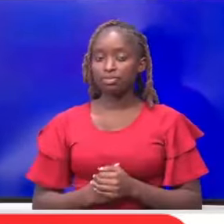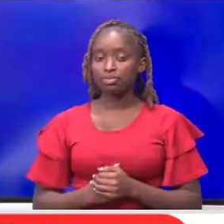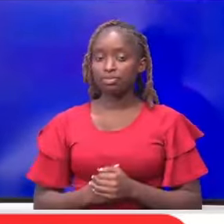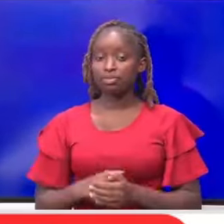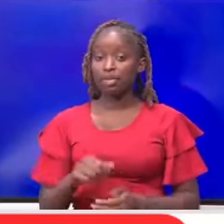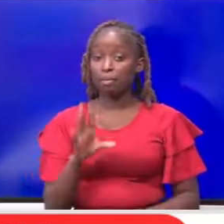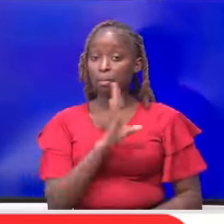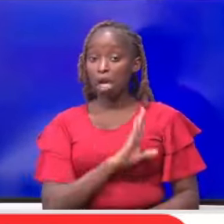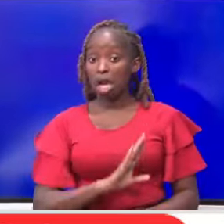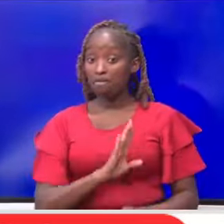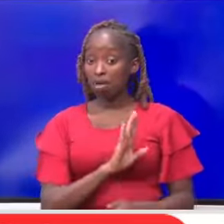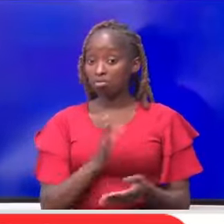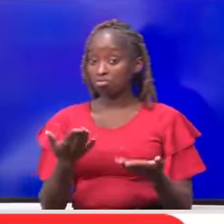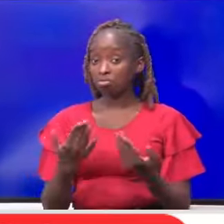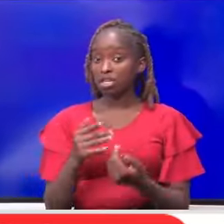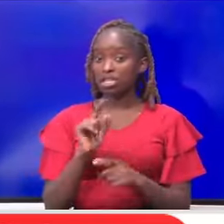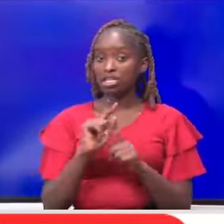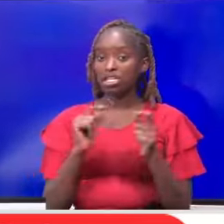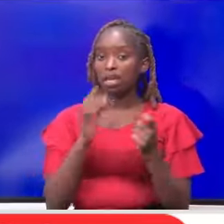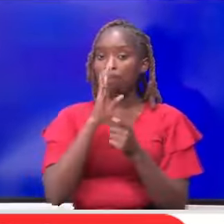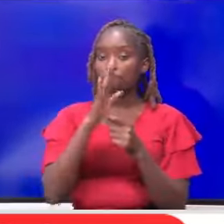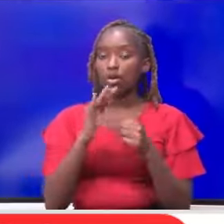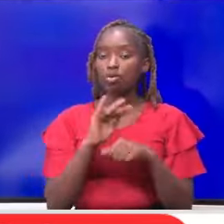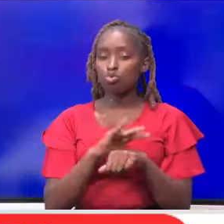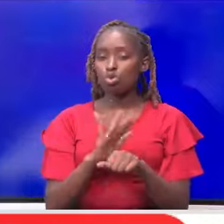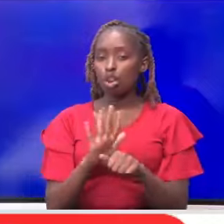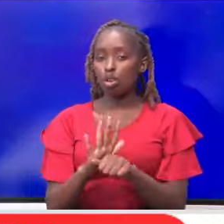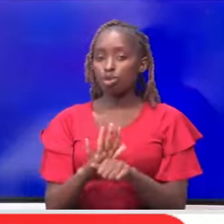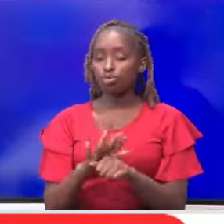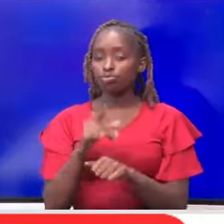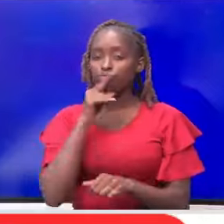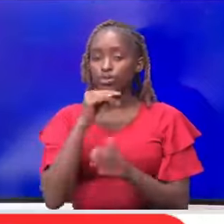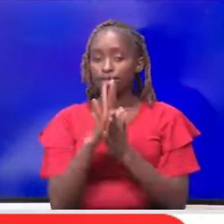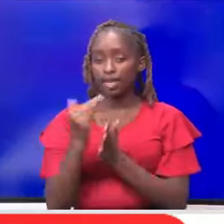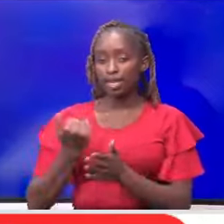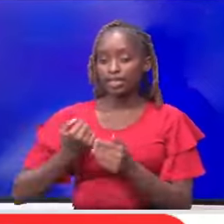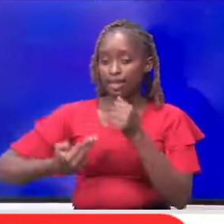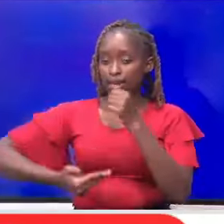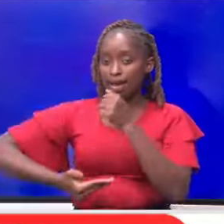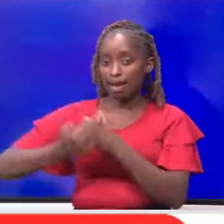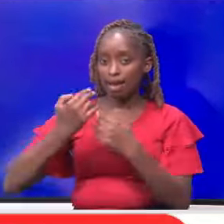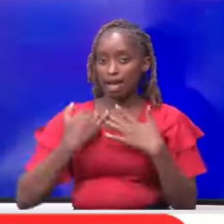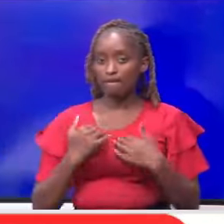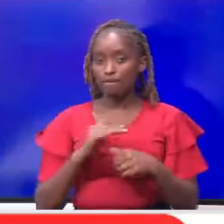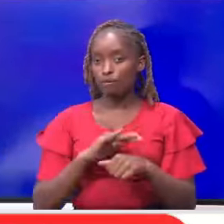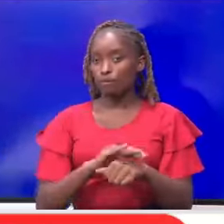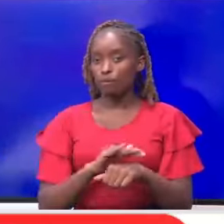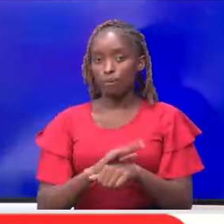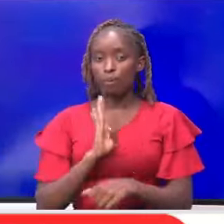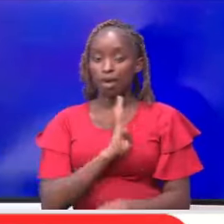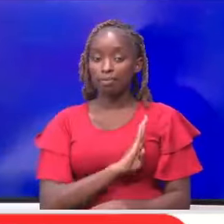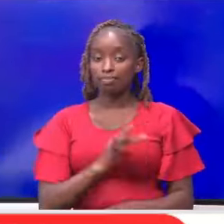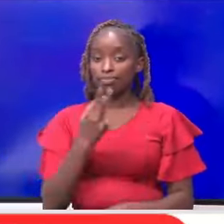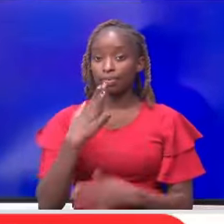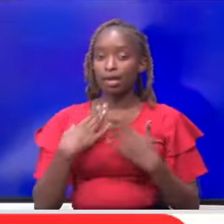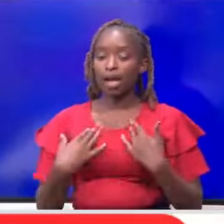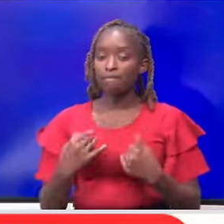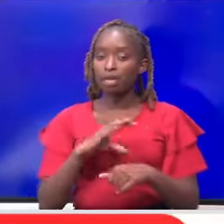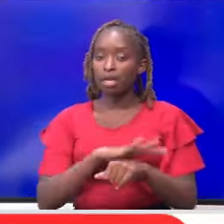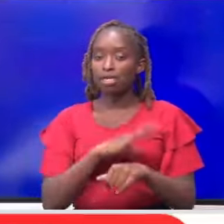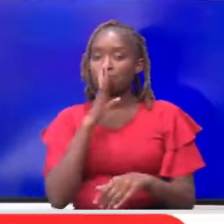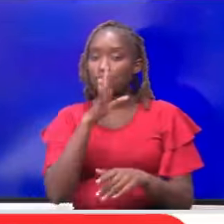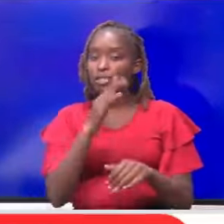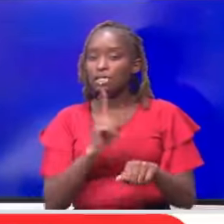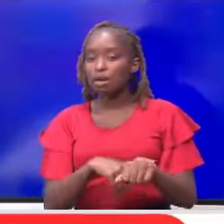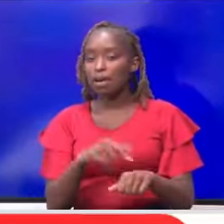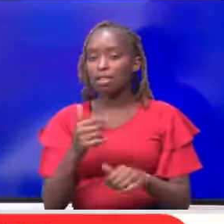been very disciplined. The boys and girls have watched today are highly disciplined. Of course, the fans get to be sometimes